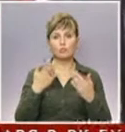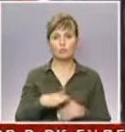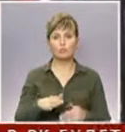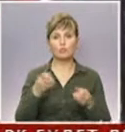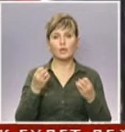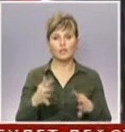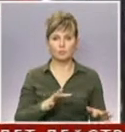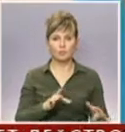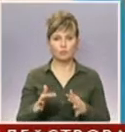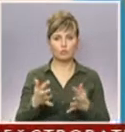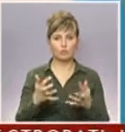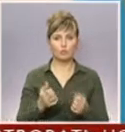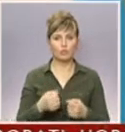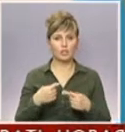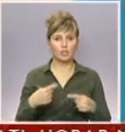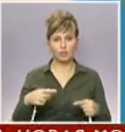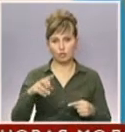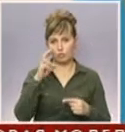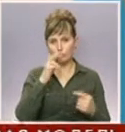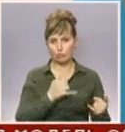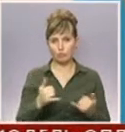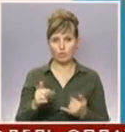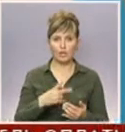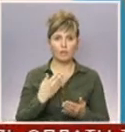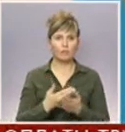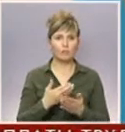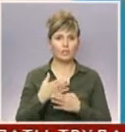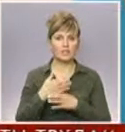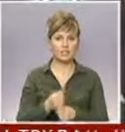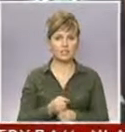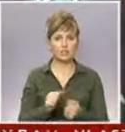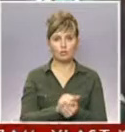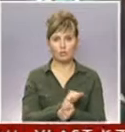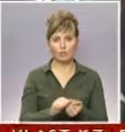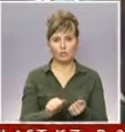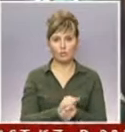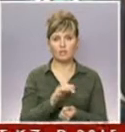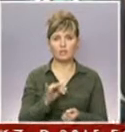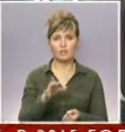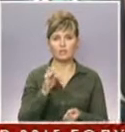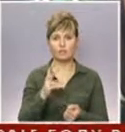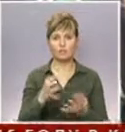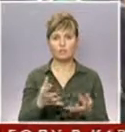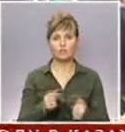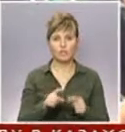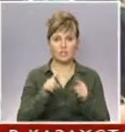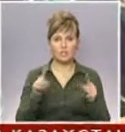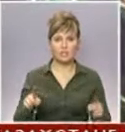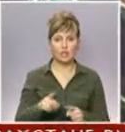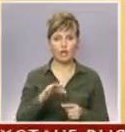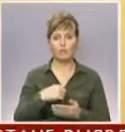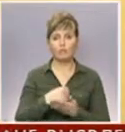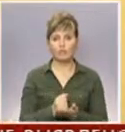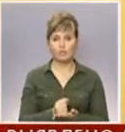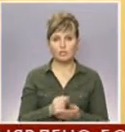комитет уже упростил процедуры получения ряда государственных услуг. К примеру, сокращен пакет документов и сроки на получение